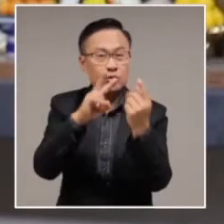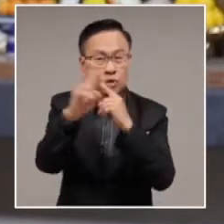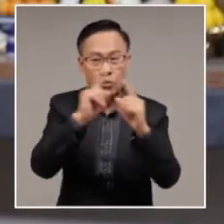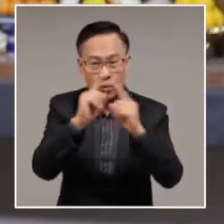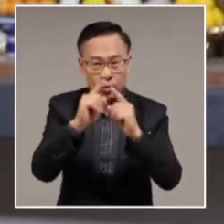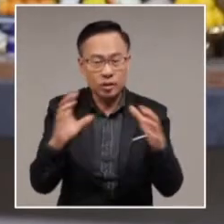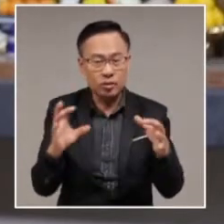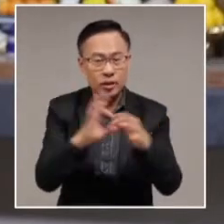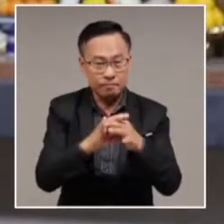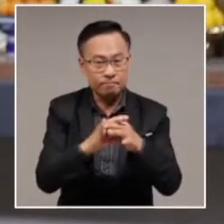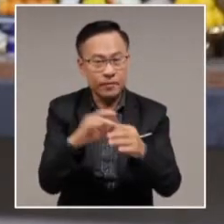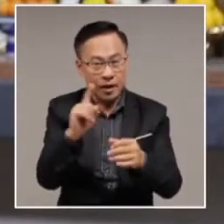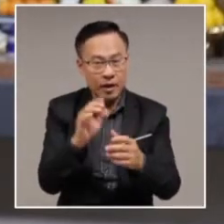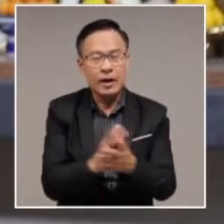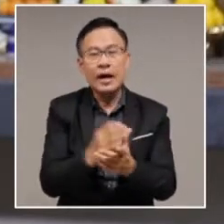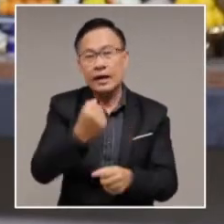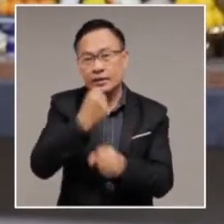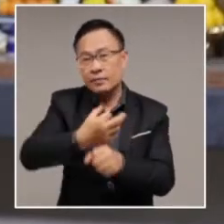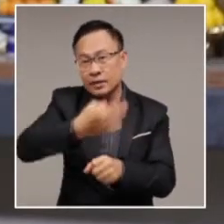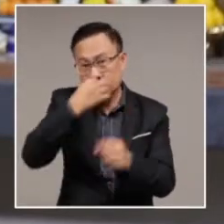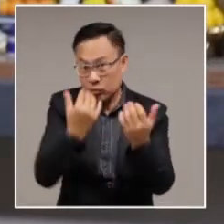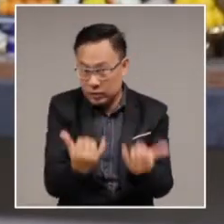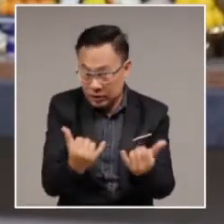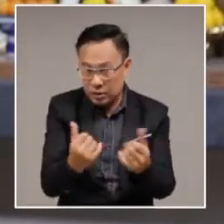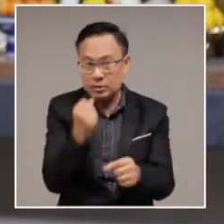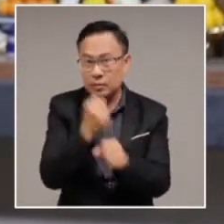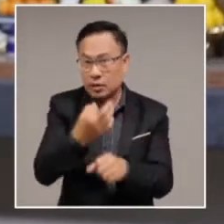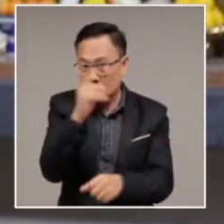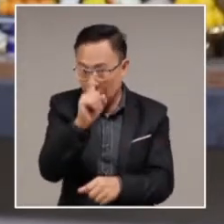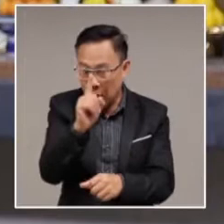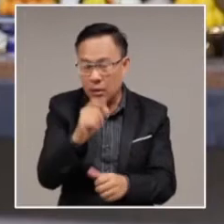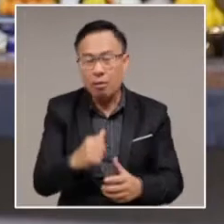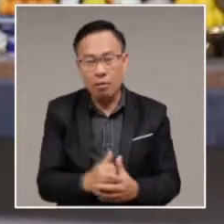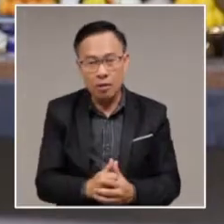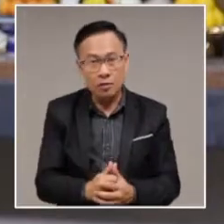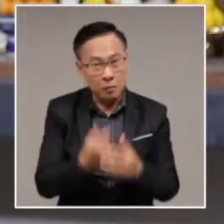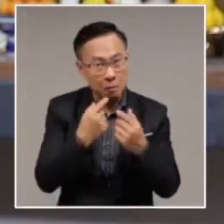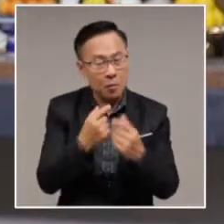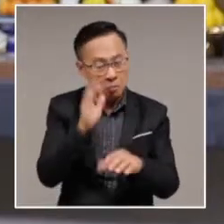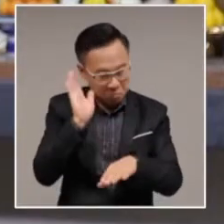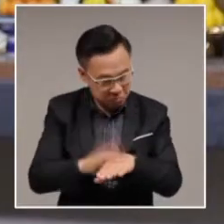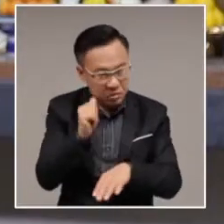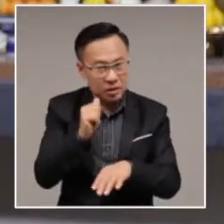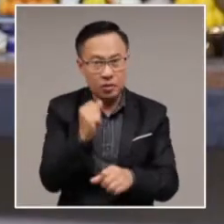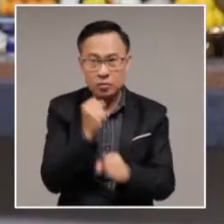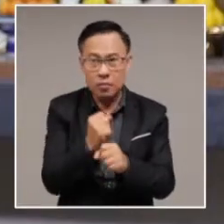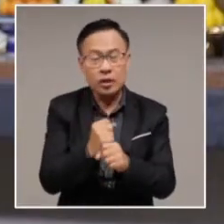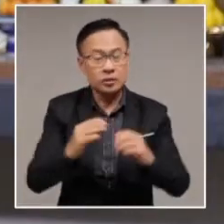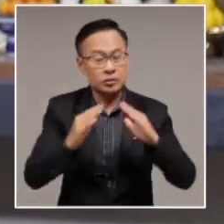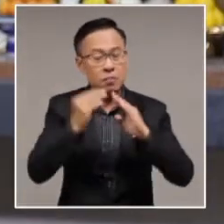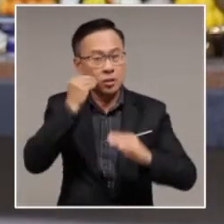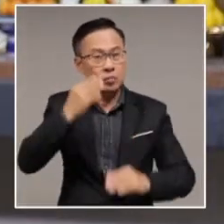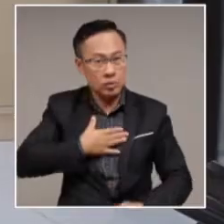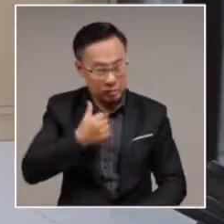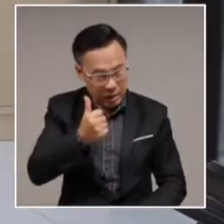คุณผู้ชมมาพูดคุยกับพี่นุ้ยถึงอาชีพที่ปัจจุบันนี้พี่นุ้ยทำอยู่เพราะว่าเป็นอาชีพที่น่าสนใจเลยทีเดียวแล้วก็สามารถทำงานอยู่บ้าน